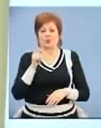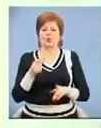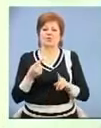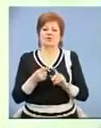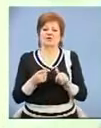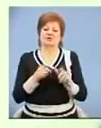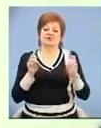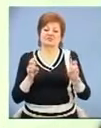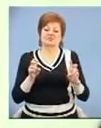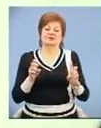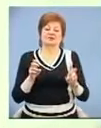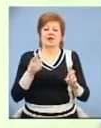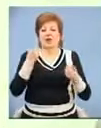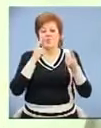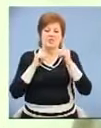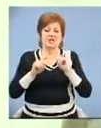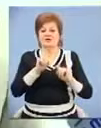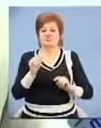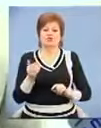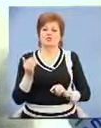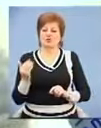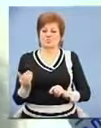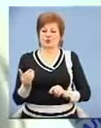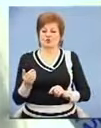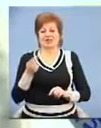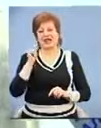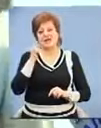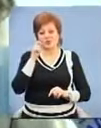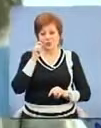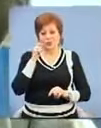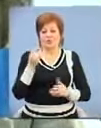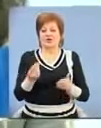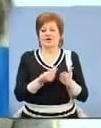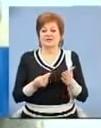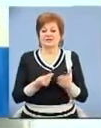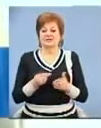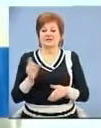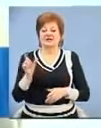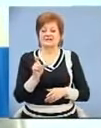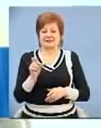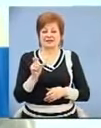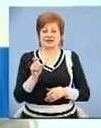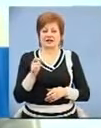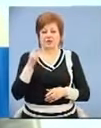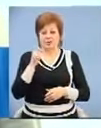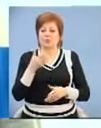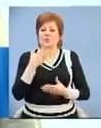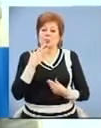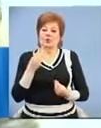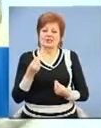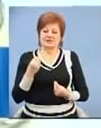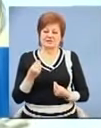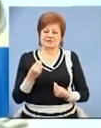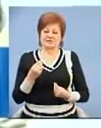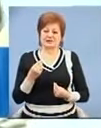промовистою назвою зізнанням «Плачу за тобою». Цибулька, синій лучок. Ну, він красивий,